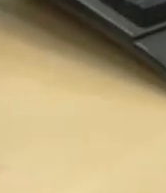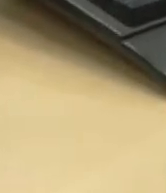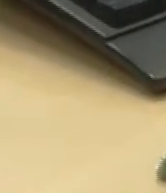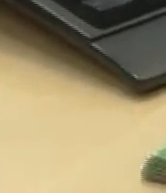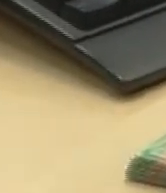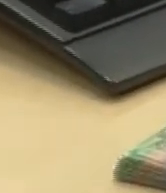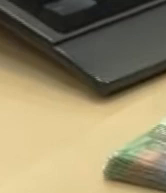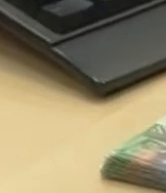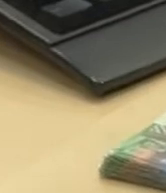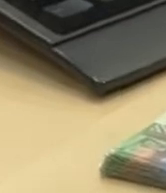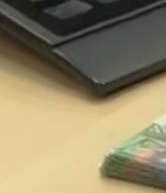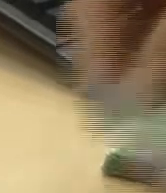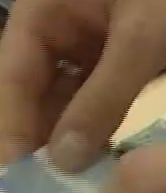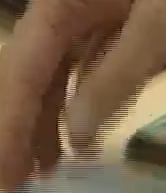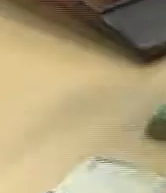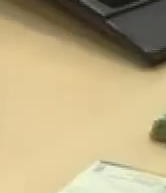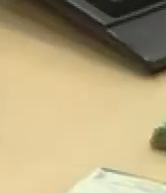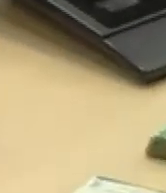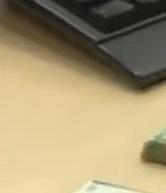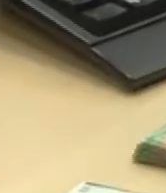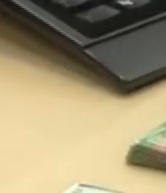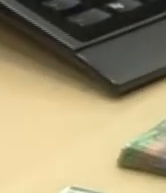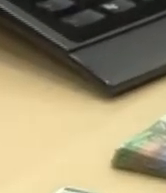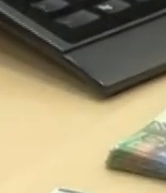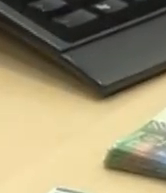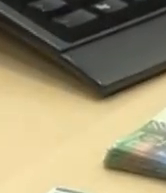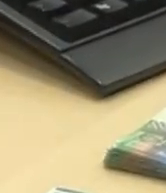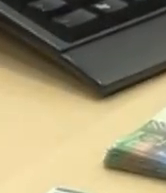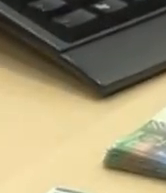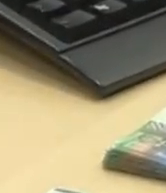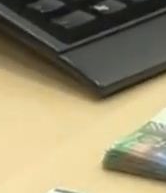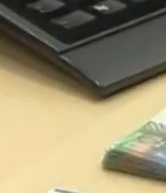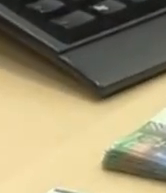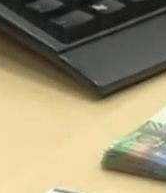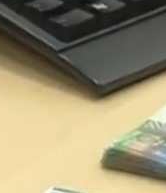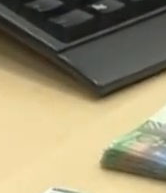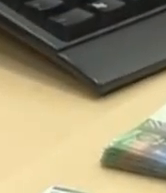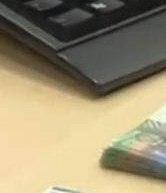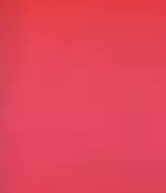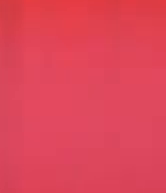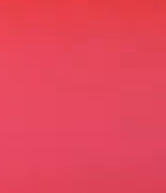B92 istraživao kako prolaze klijenti banaka sa stambenim kreditima u švajcarskim francima.